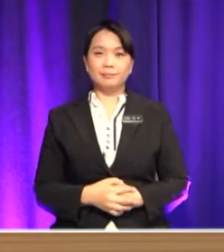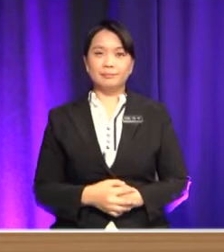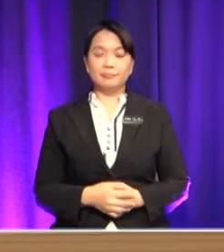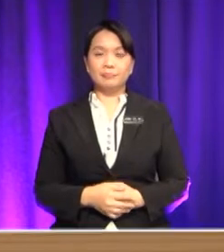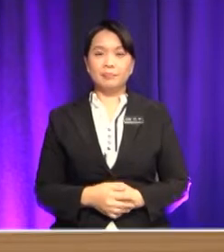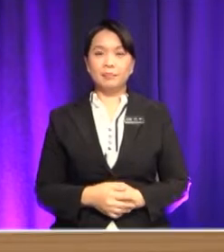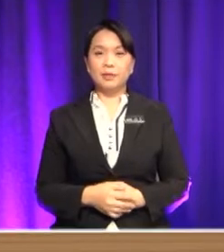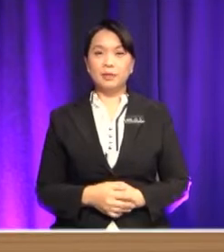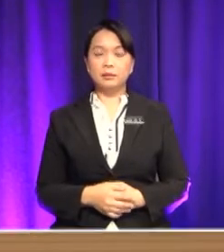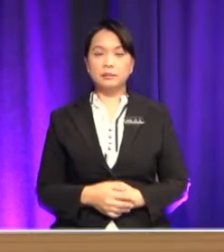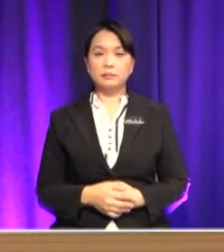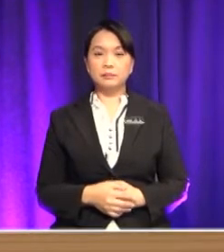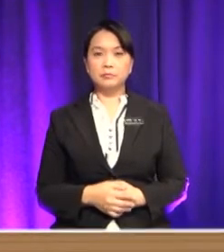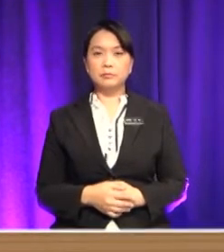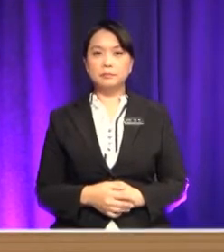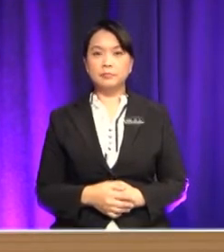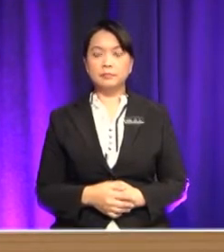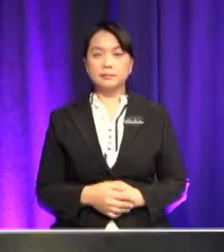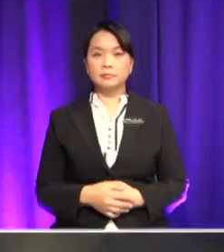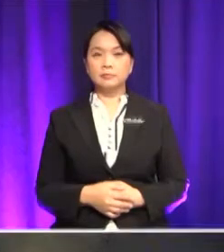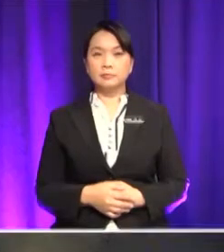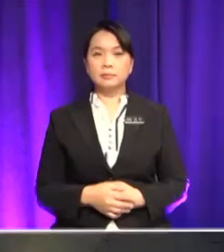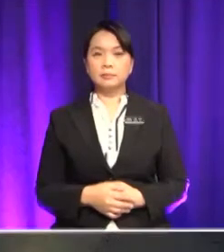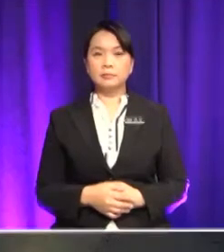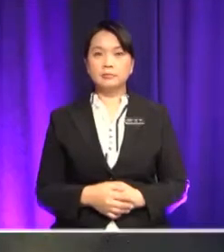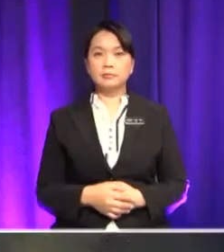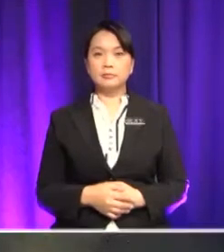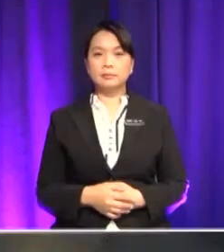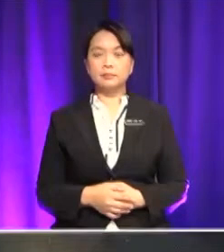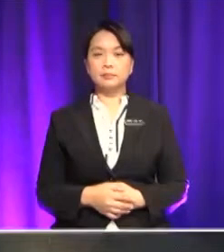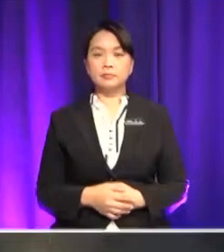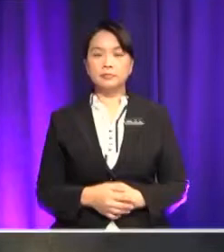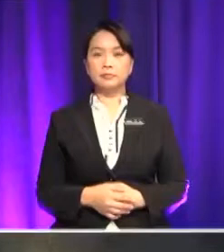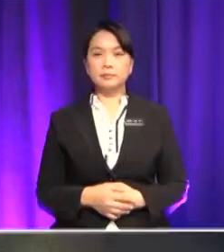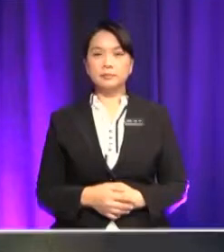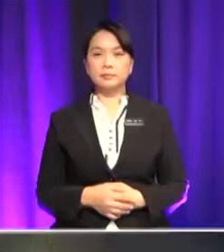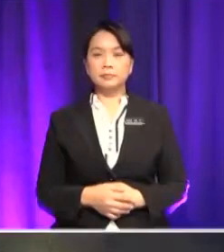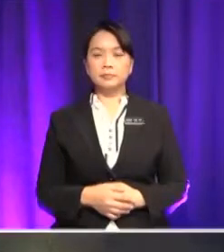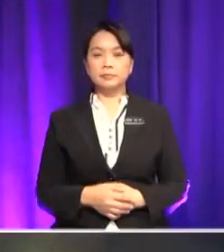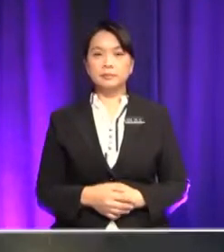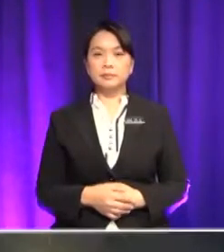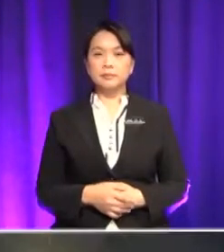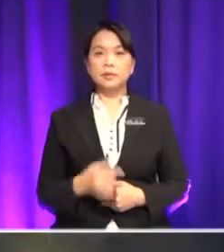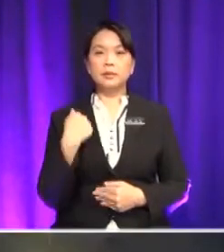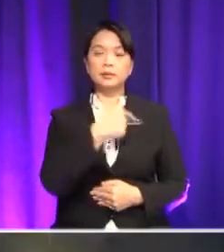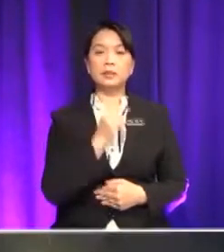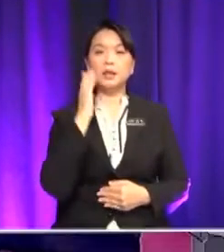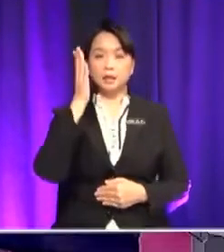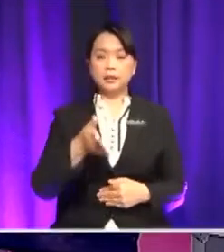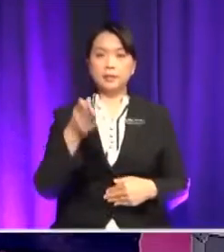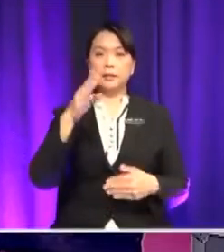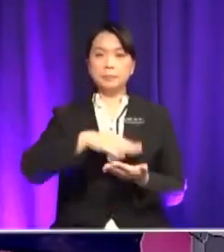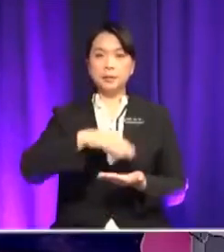bumbung. betul. Pelan bumbung. Okey, tanya Irfan. Baik, terima kasih, cikgu. Alright. Seterusnya kita akan mempelajari